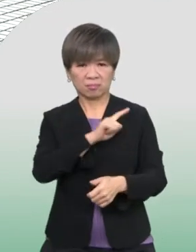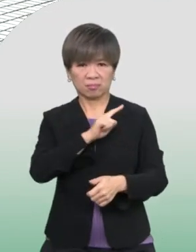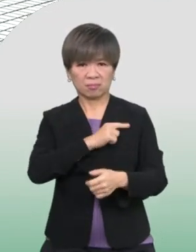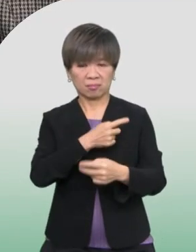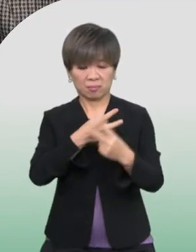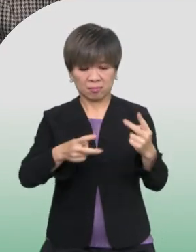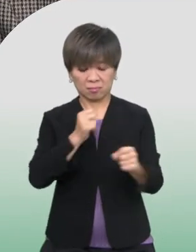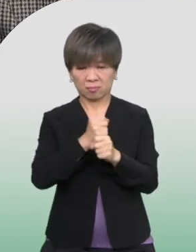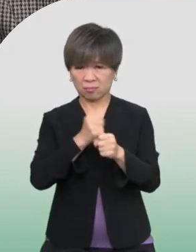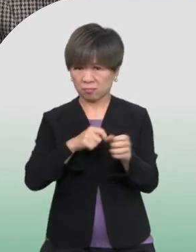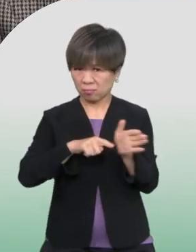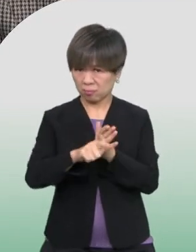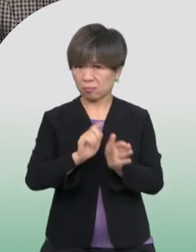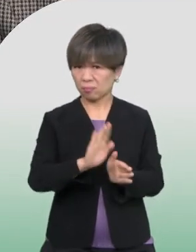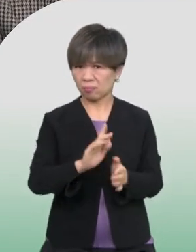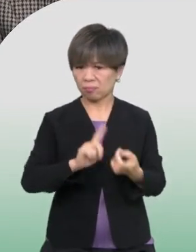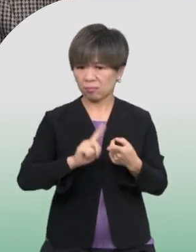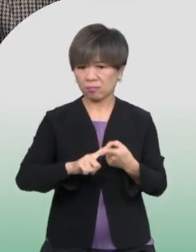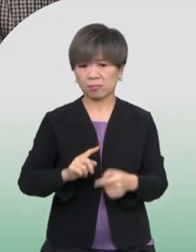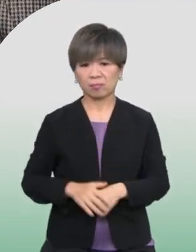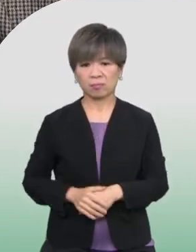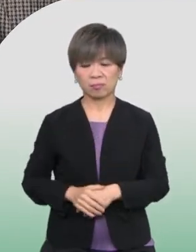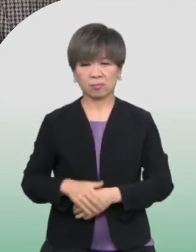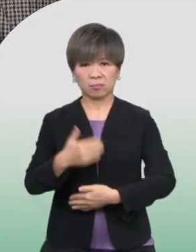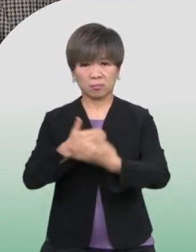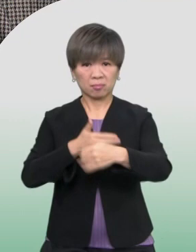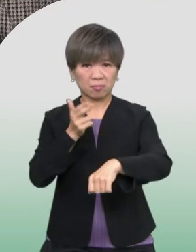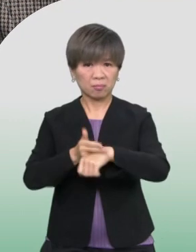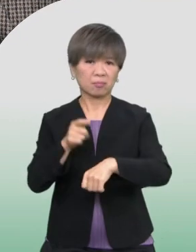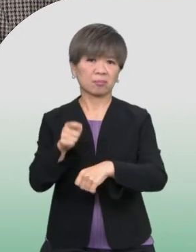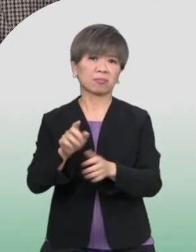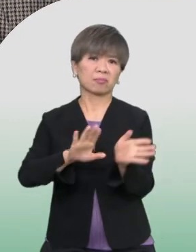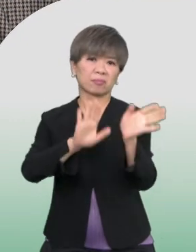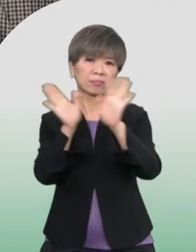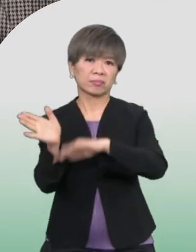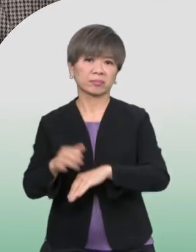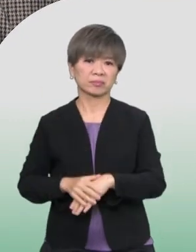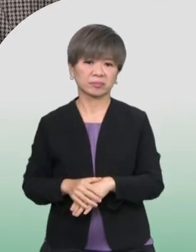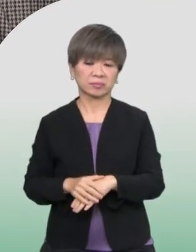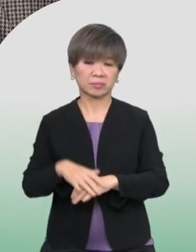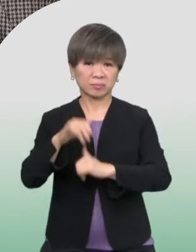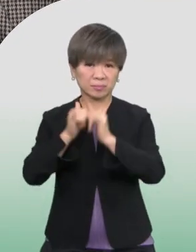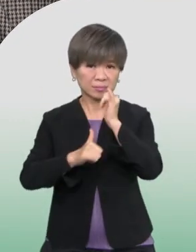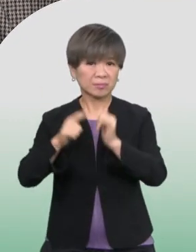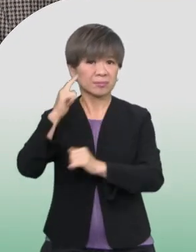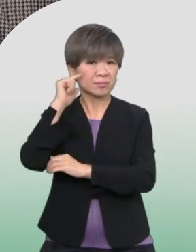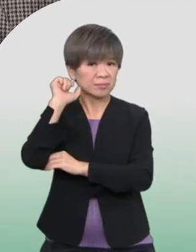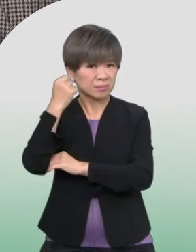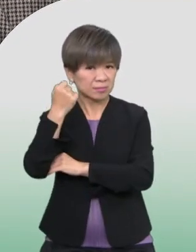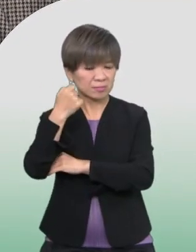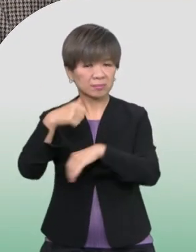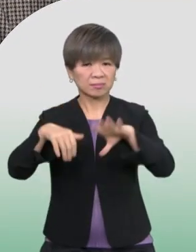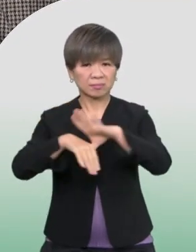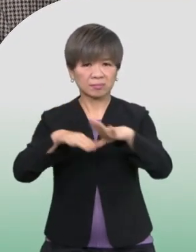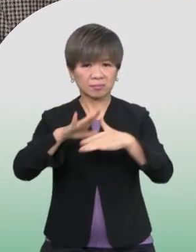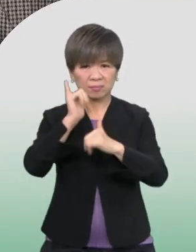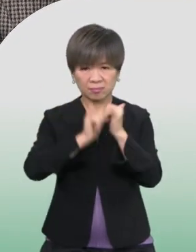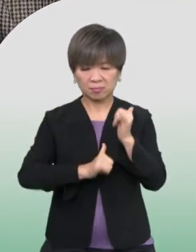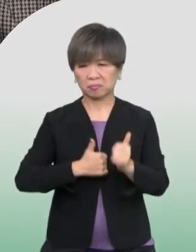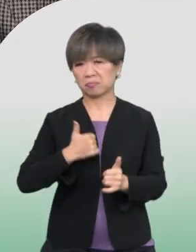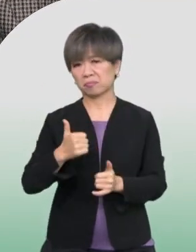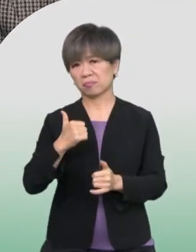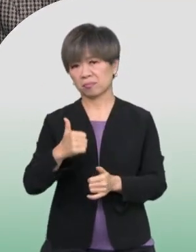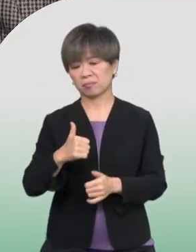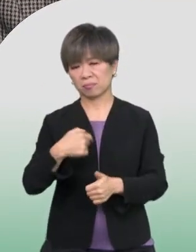务就好。 扑爱扑田羊啊，伊爱扑了一种田羊啦吼，具有历史意义的、文化历史意义的、教